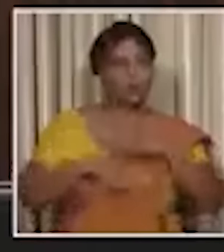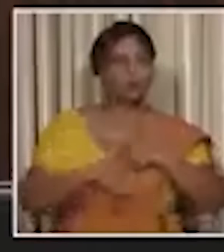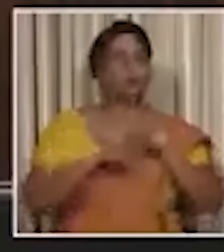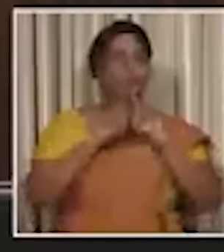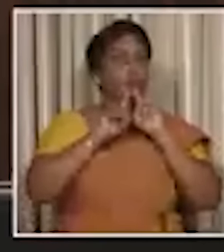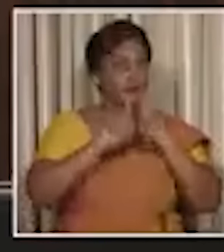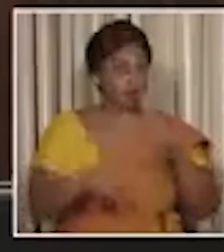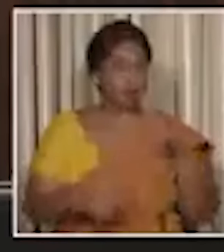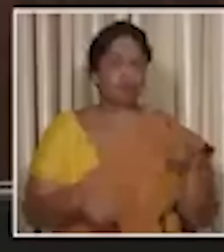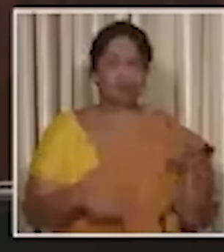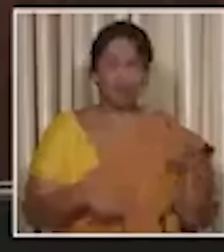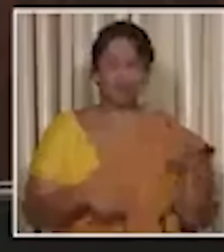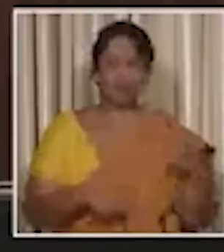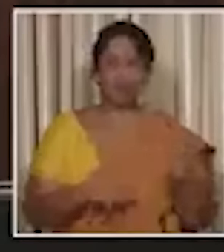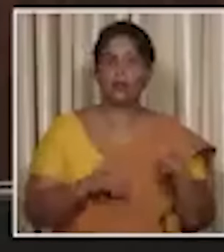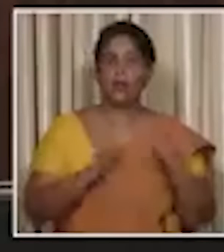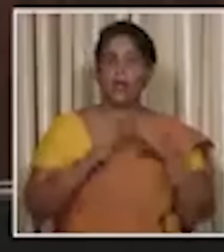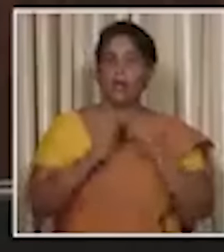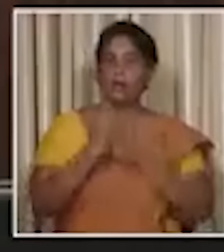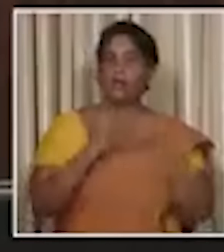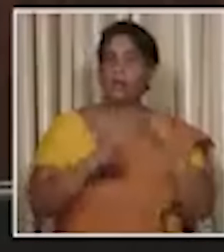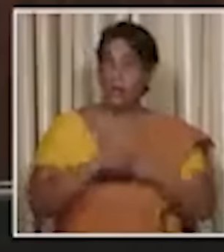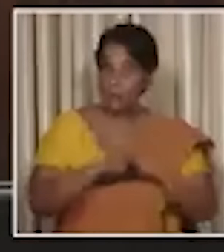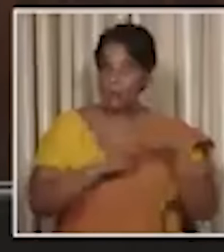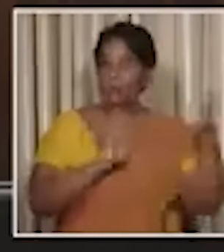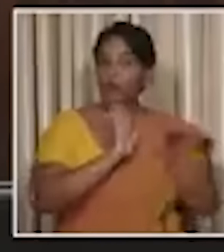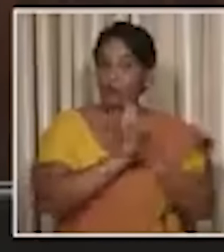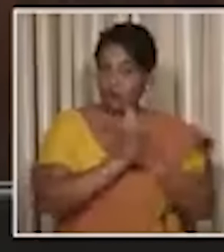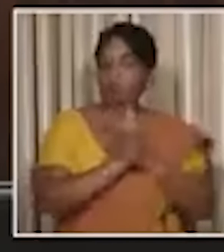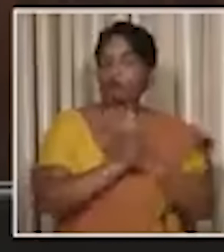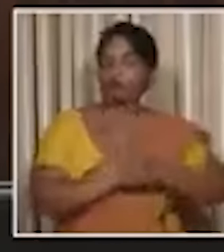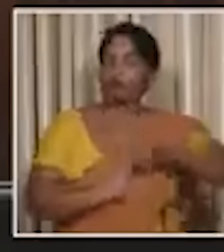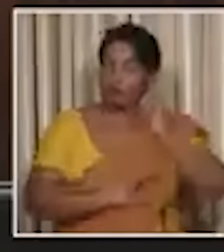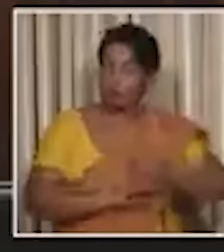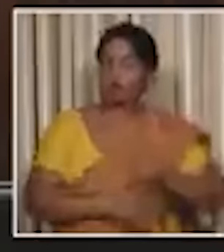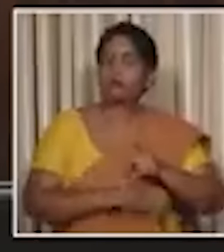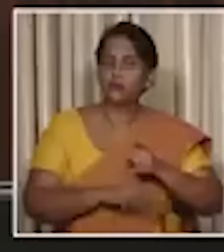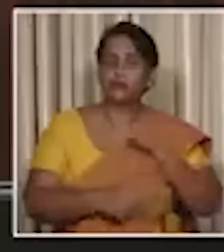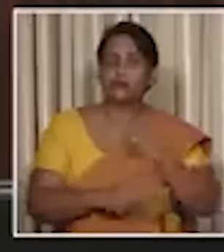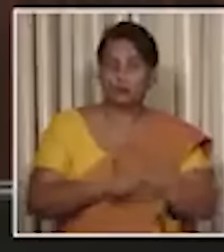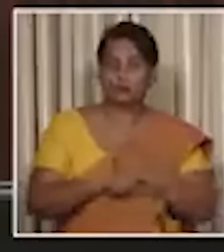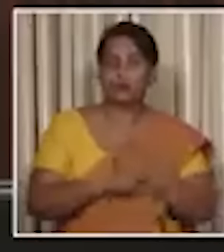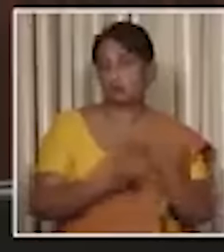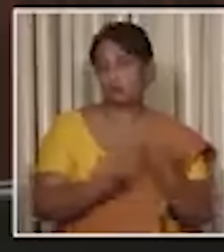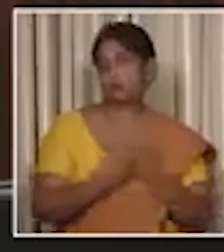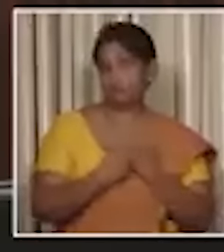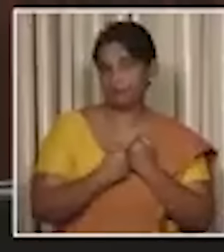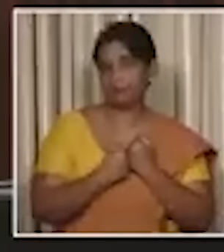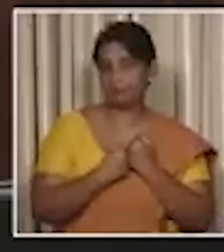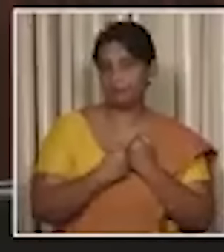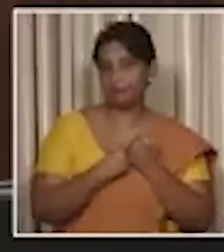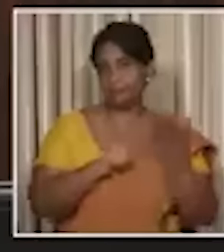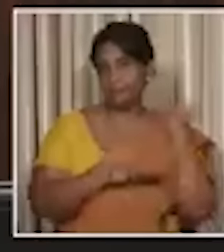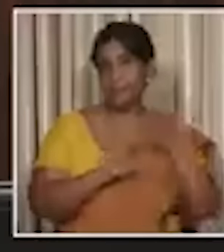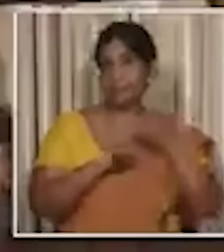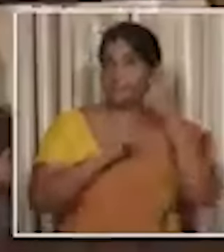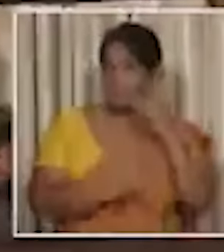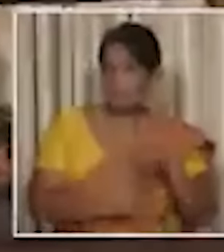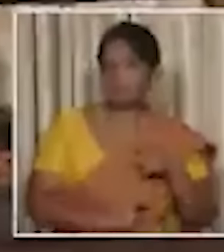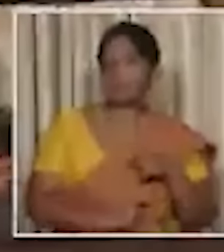தான் தீர்மானிக்கின்றார்கள். அந்த எந்த ஒன்றும் சந்தையின் அடிப்படையில் தீர்மானிக்கப்படுவதில்லை. அவர்கள் சந்தையை ஆக்கிரமித்திருப்பது அதற்கான